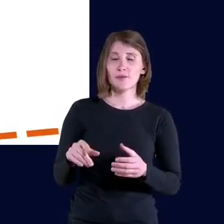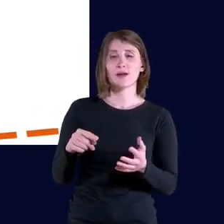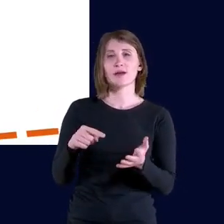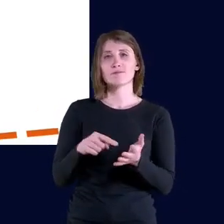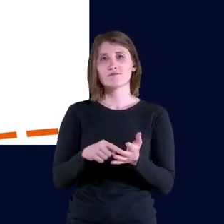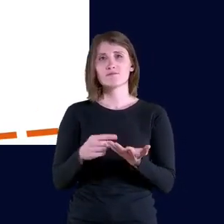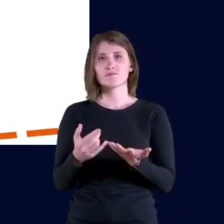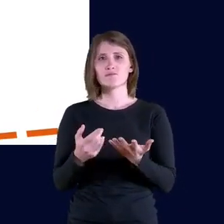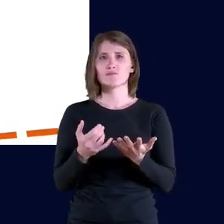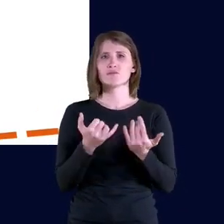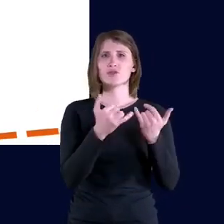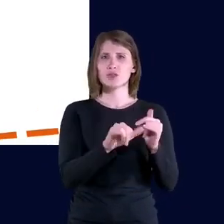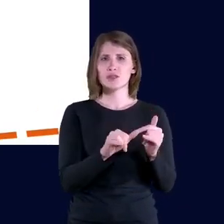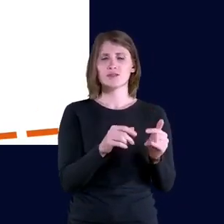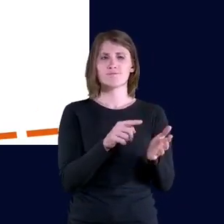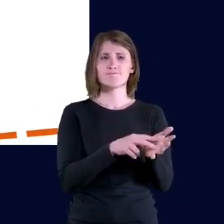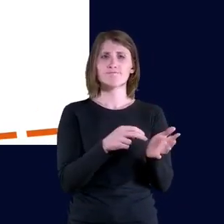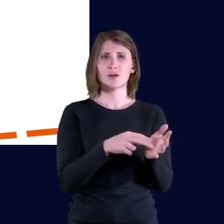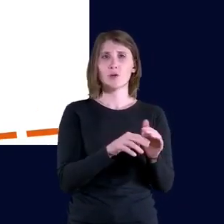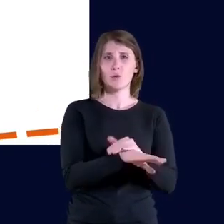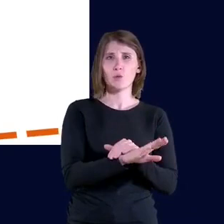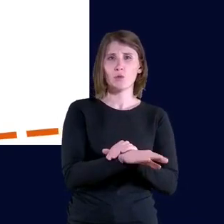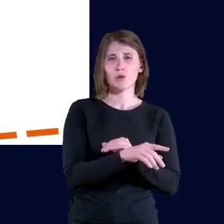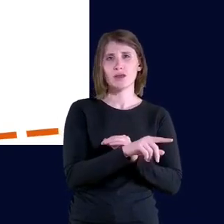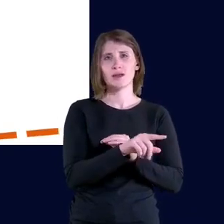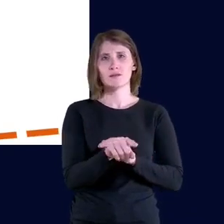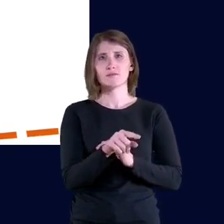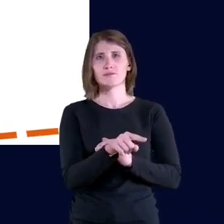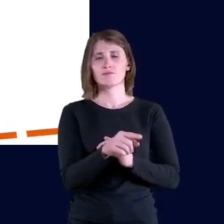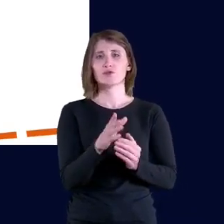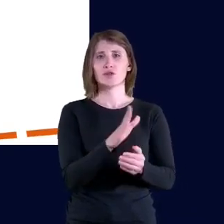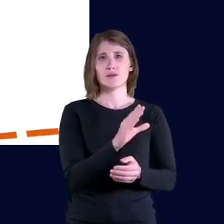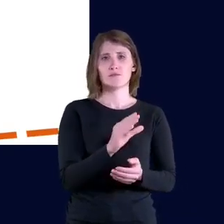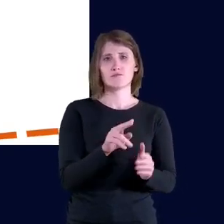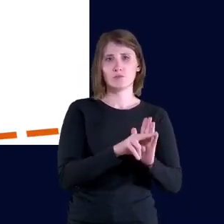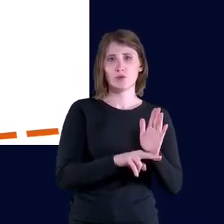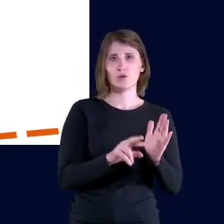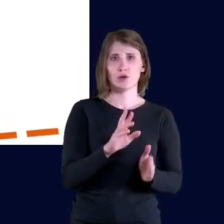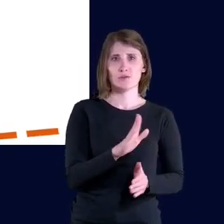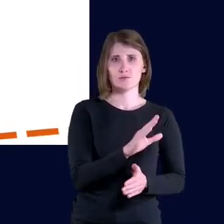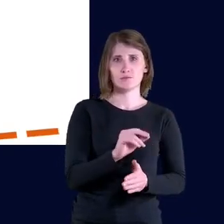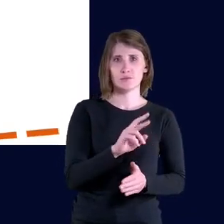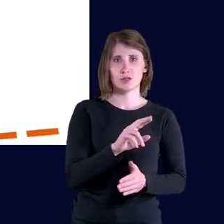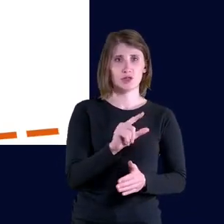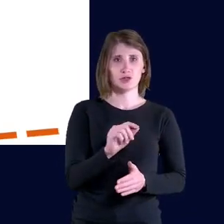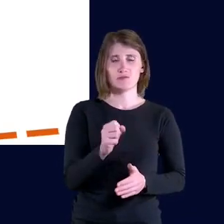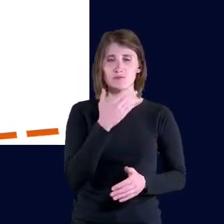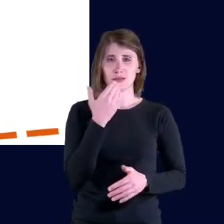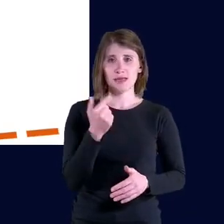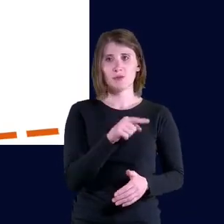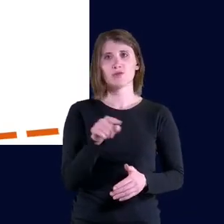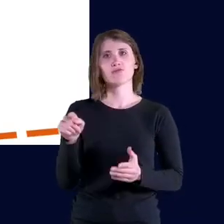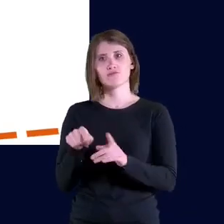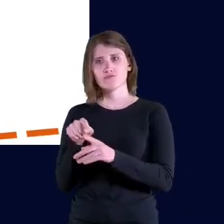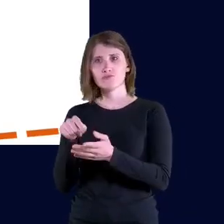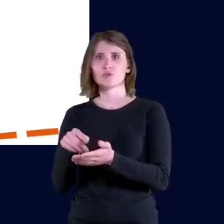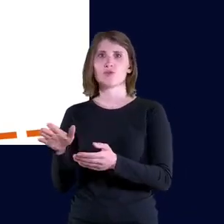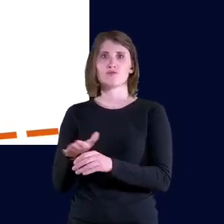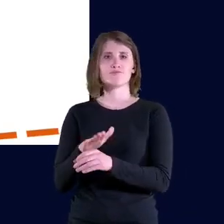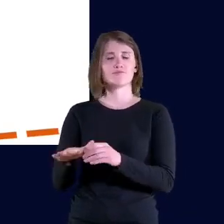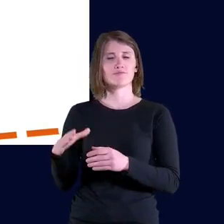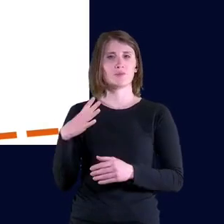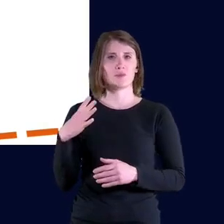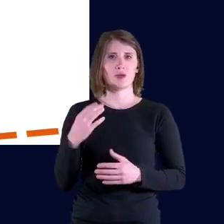pewne luki w informacjach których nie ma nie uwzględnia Szerpa to głównie dotyczy chociażby